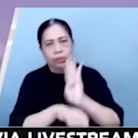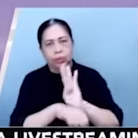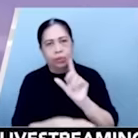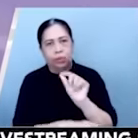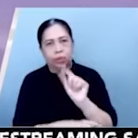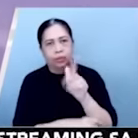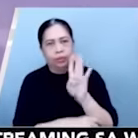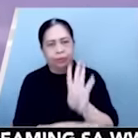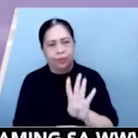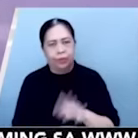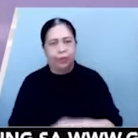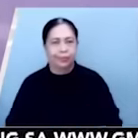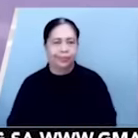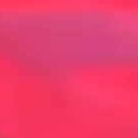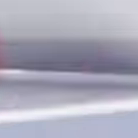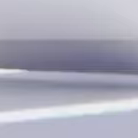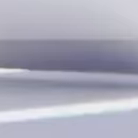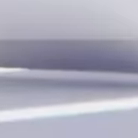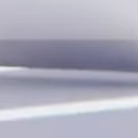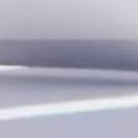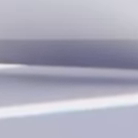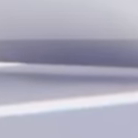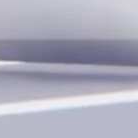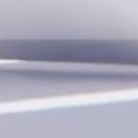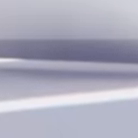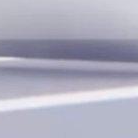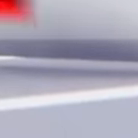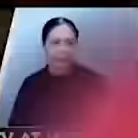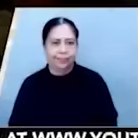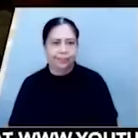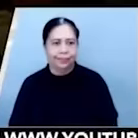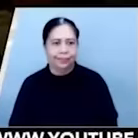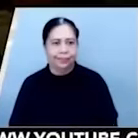At yan ang tinutukan ni JP Soriano.